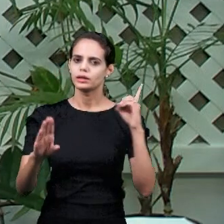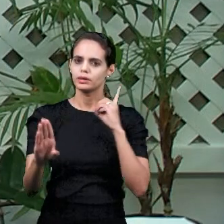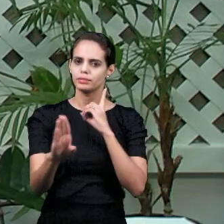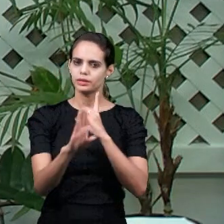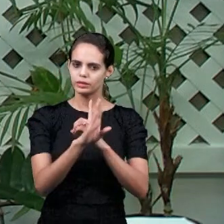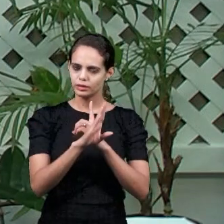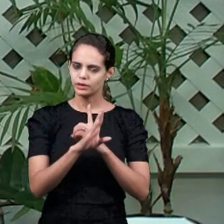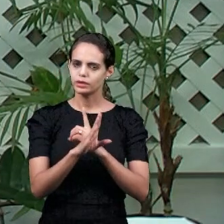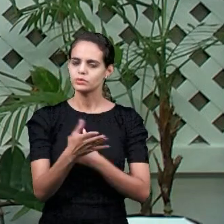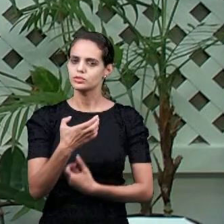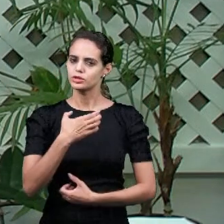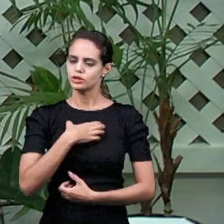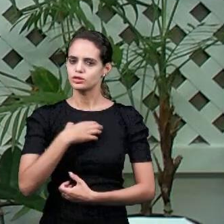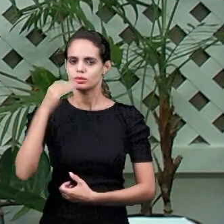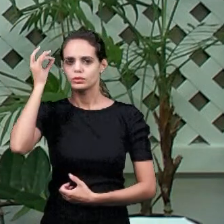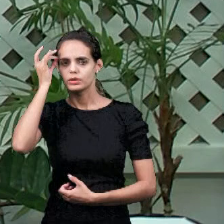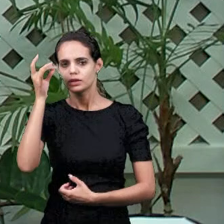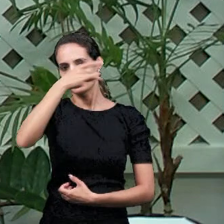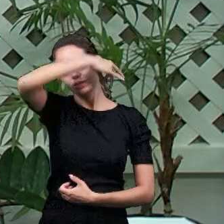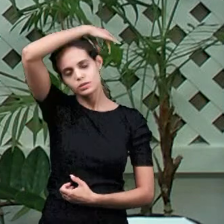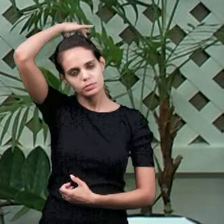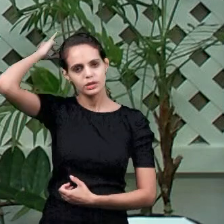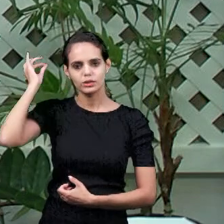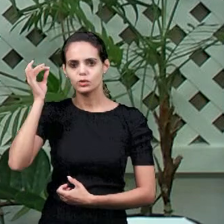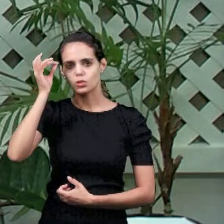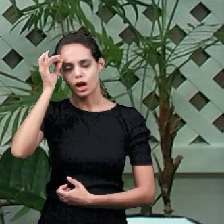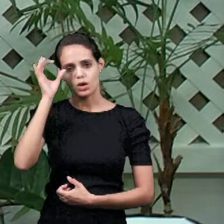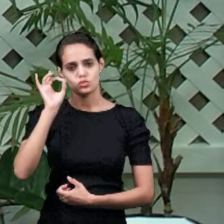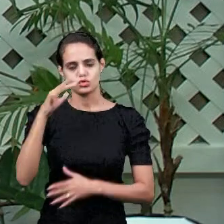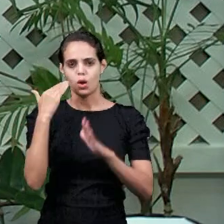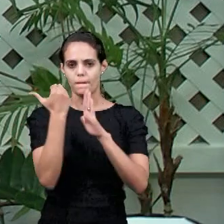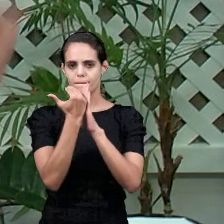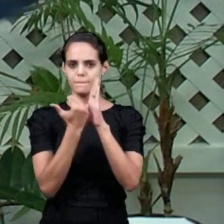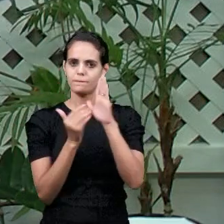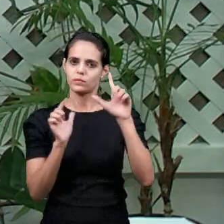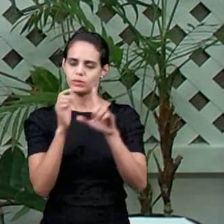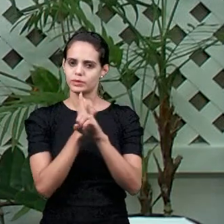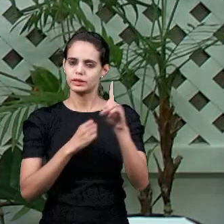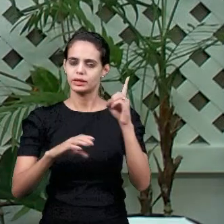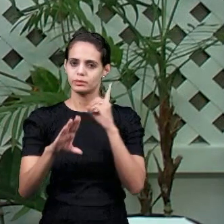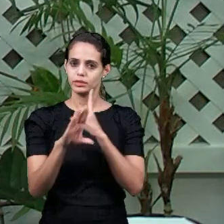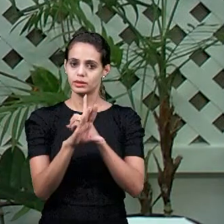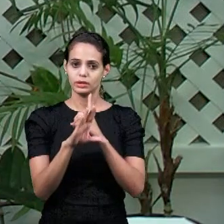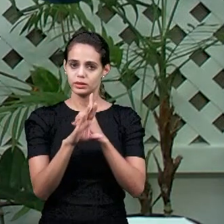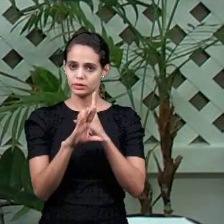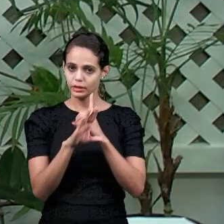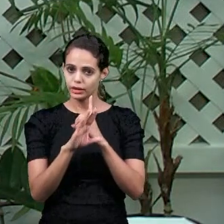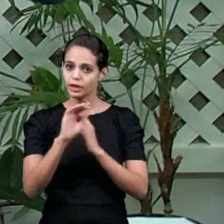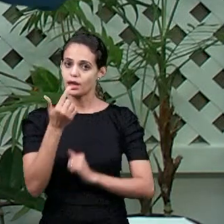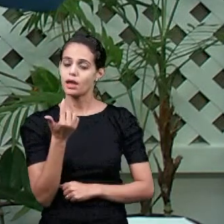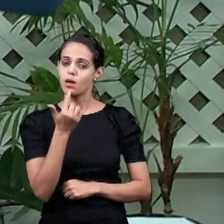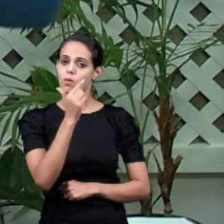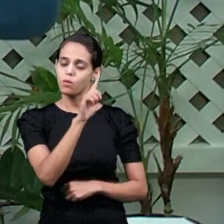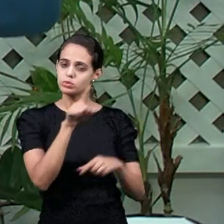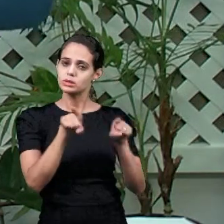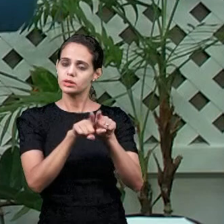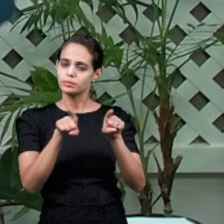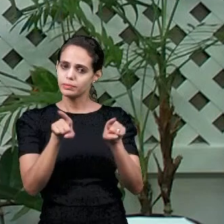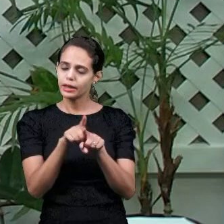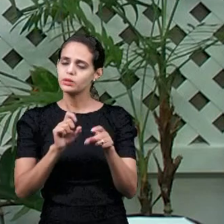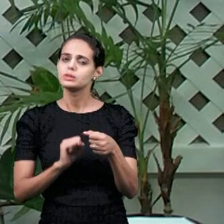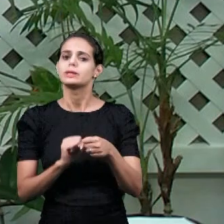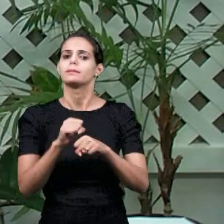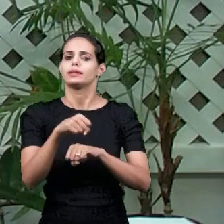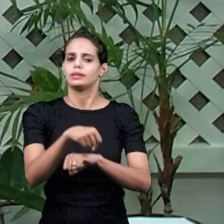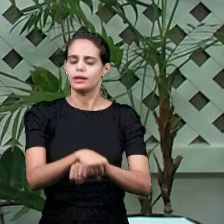spirituelle, pas seulement pour la programmation de l'école biblique dominicale, mais aussi pour les séminaires qui se sont passés